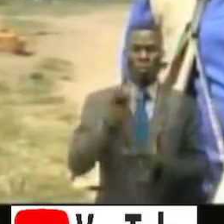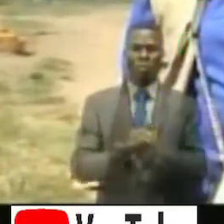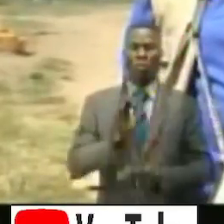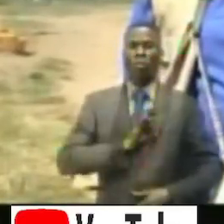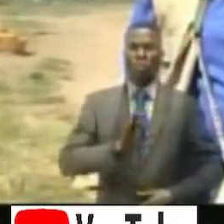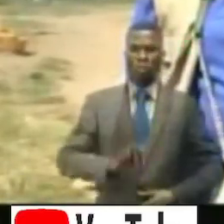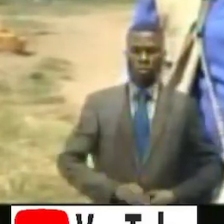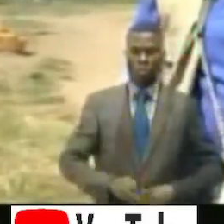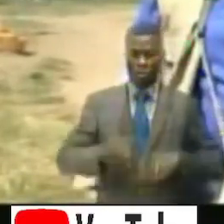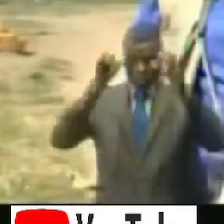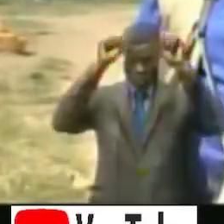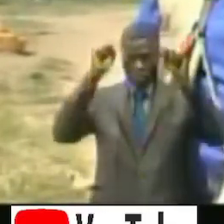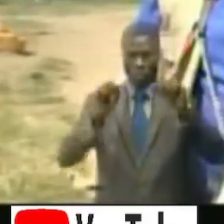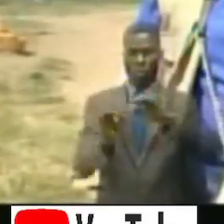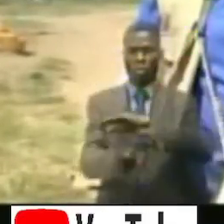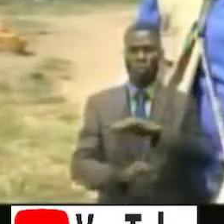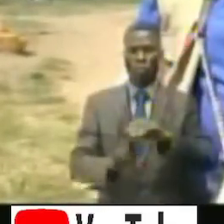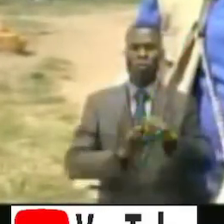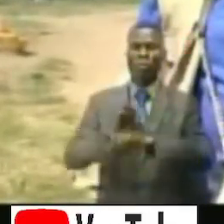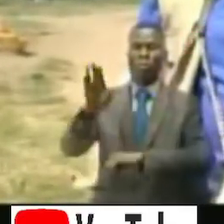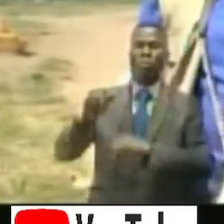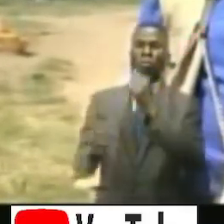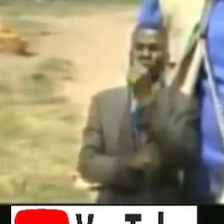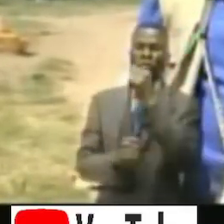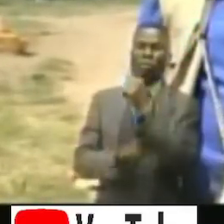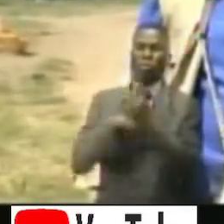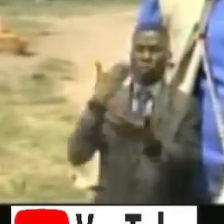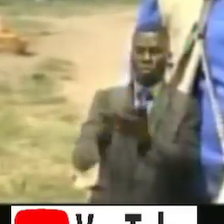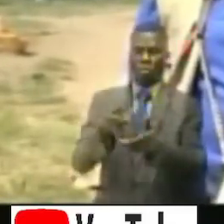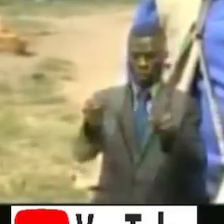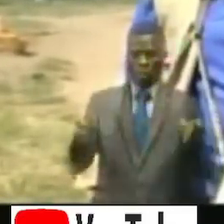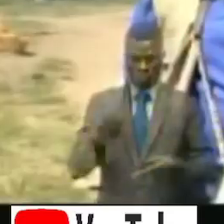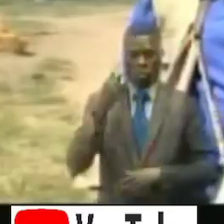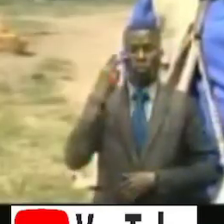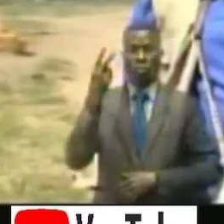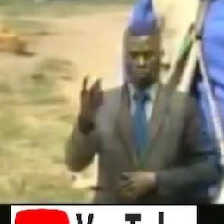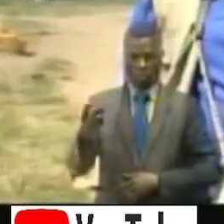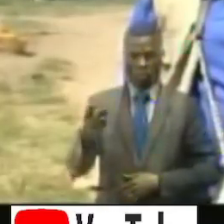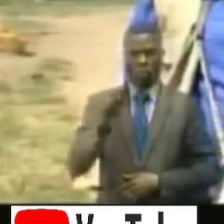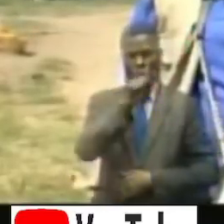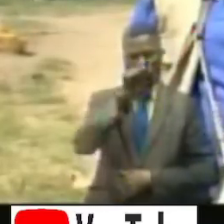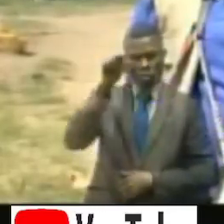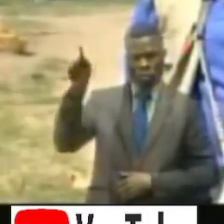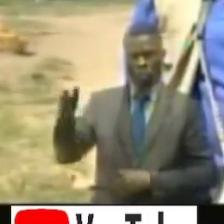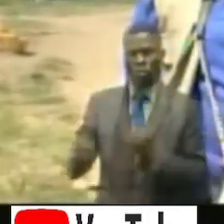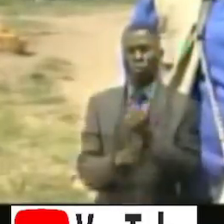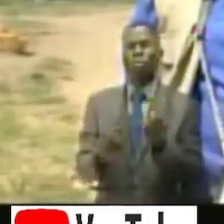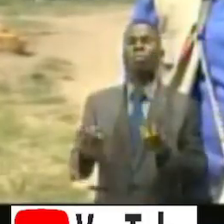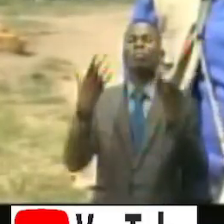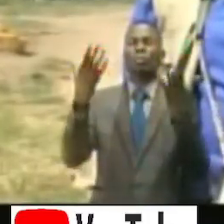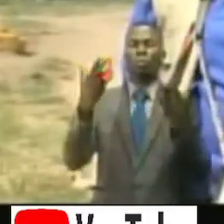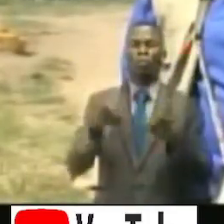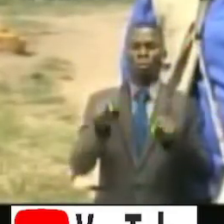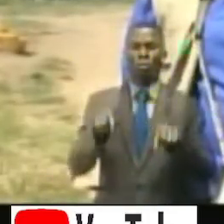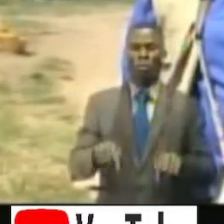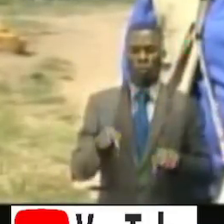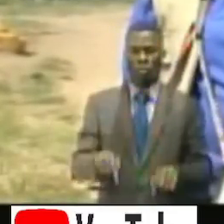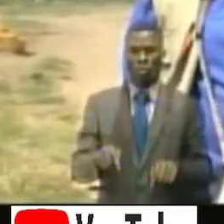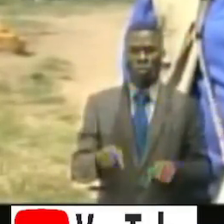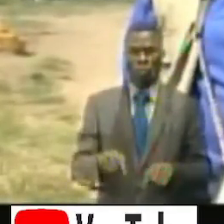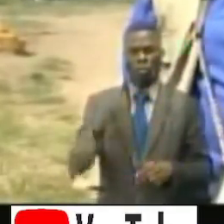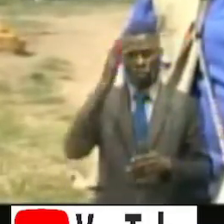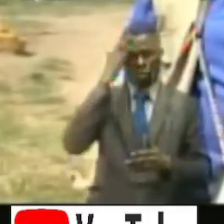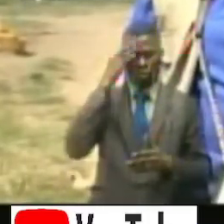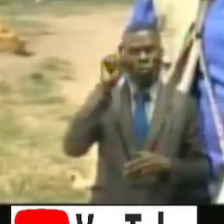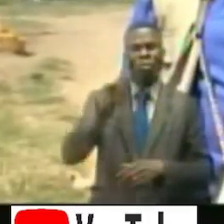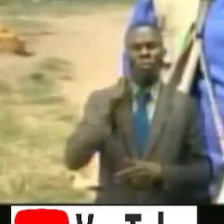présidente de notre fondation, a dépêché une équipe qui est arrivée sur place pour pouvoir prendre la température sur place, sur terrain, identifier